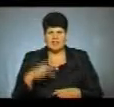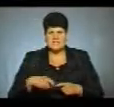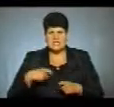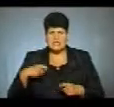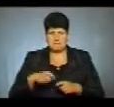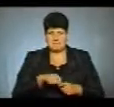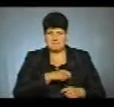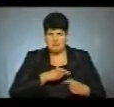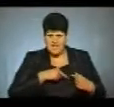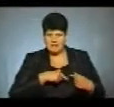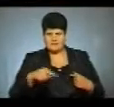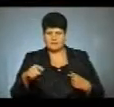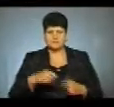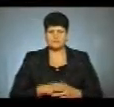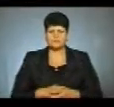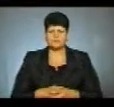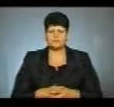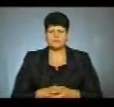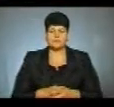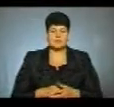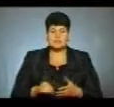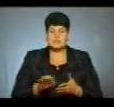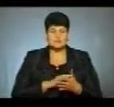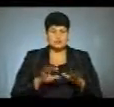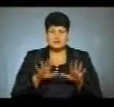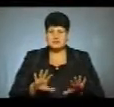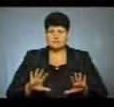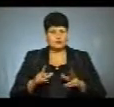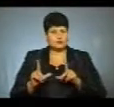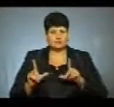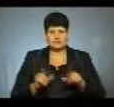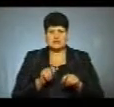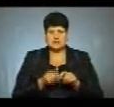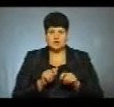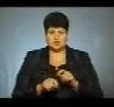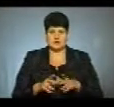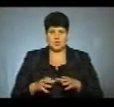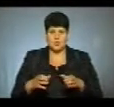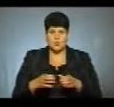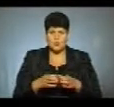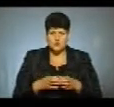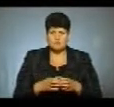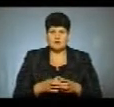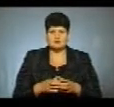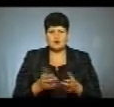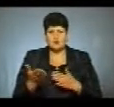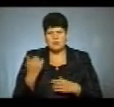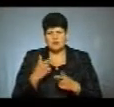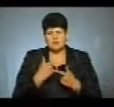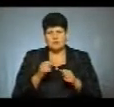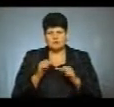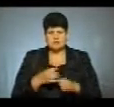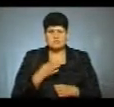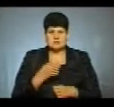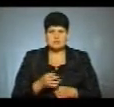Нацполіції області Андрій Василик. Одразу на місце події виїжджала слідчо-оперативна група. За попередньою інформацією можемо сказати